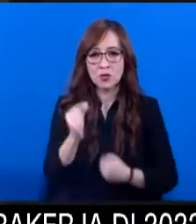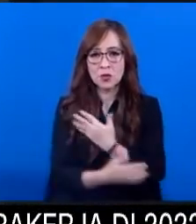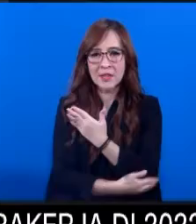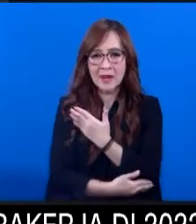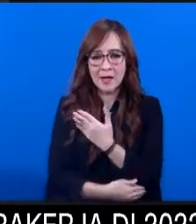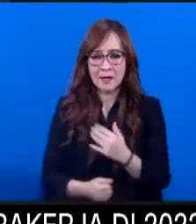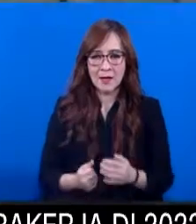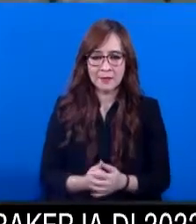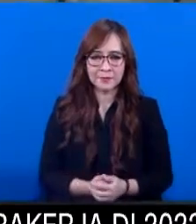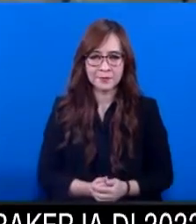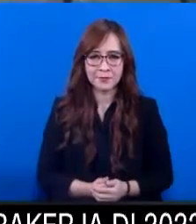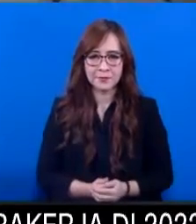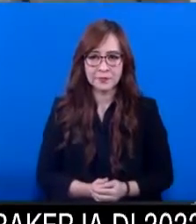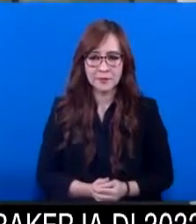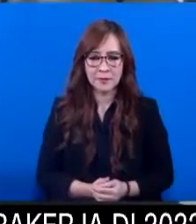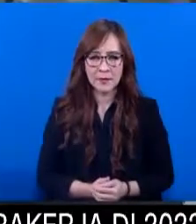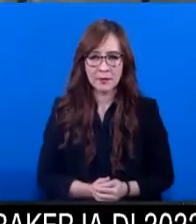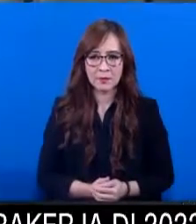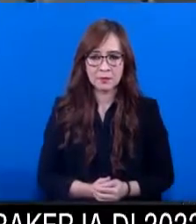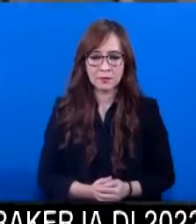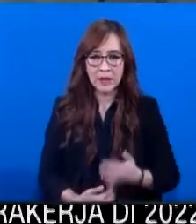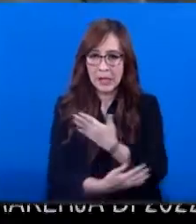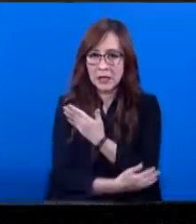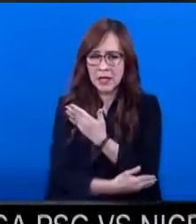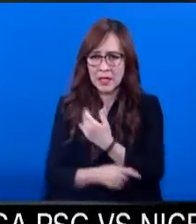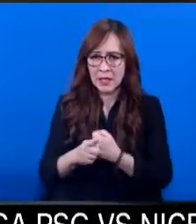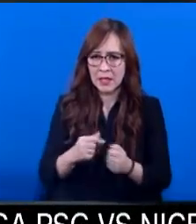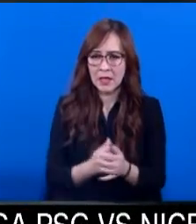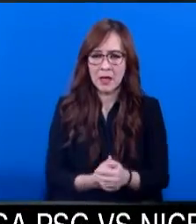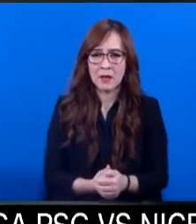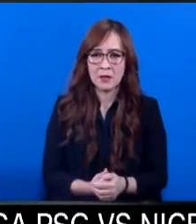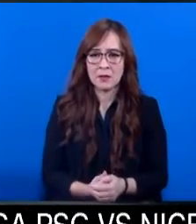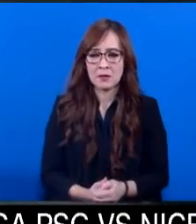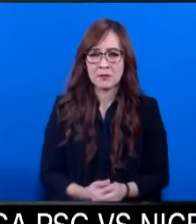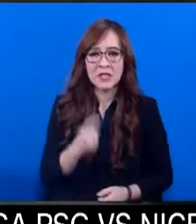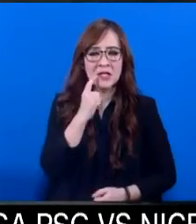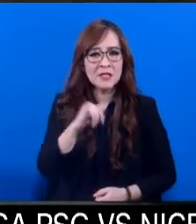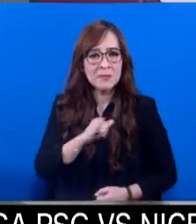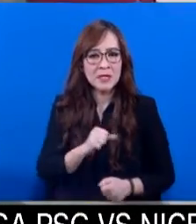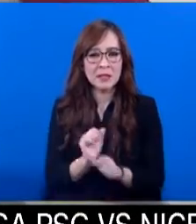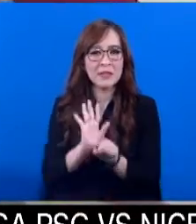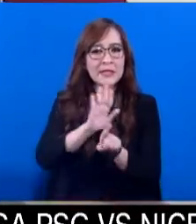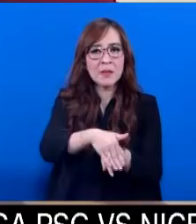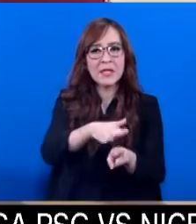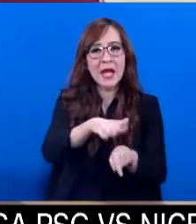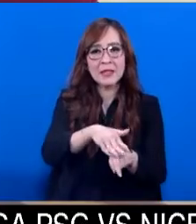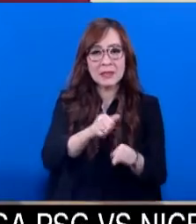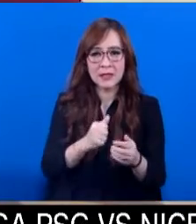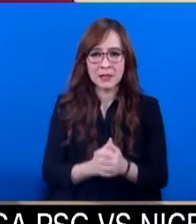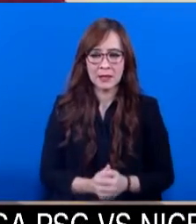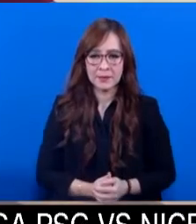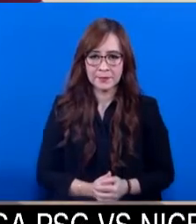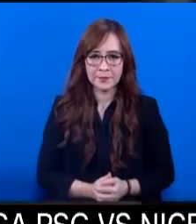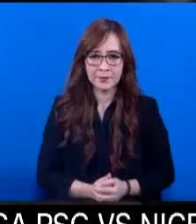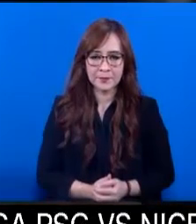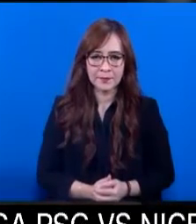Selatan, Cyril Ramaphosa, menyebut tindakan negara-negara ini adalah bentuk diskriminasi serta berpotensi mencederai ekonomi Afrika Selatan